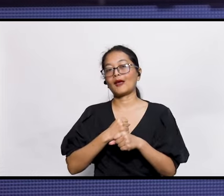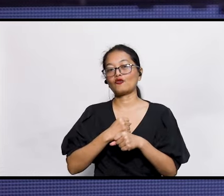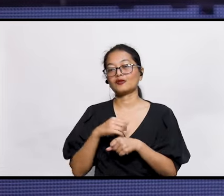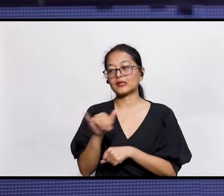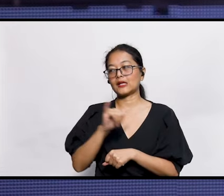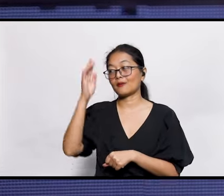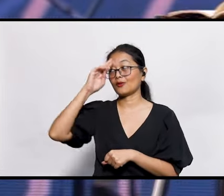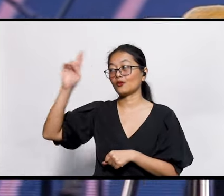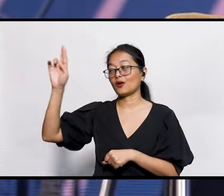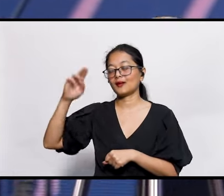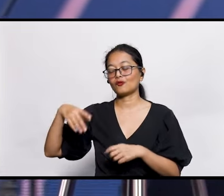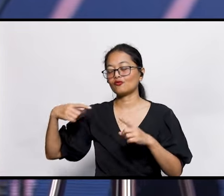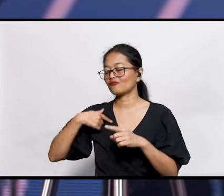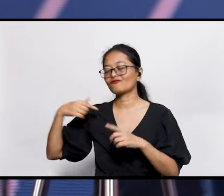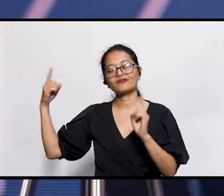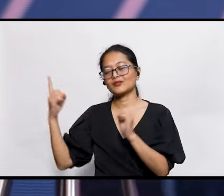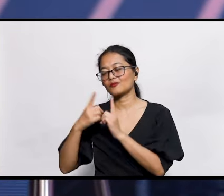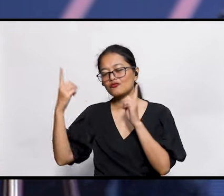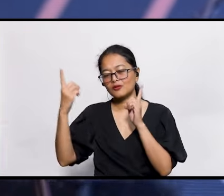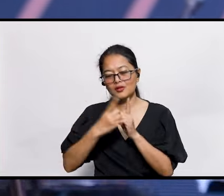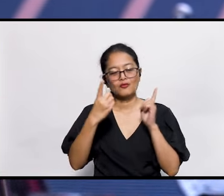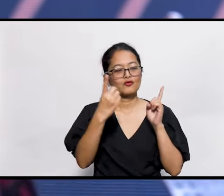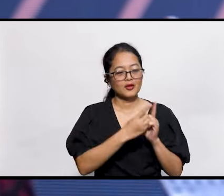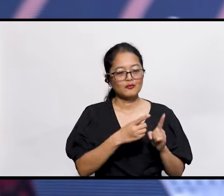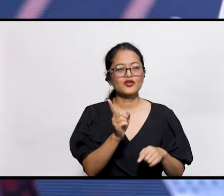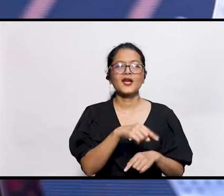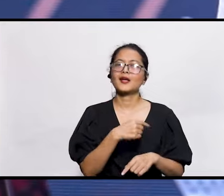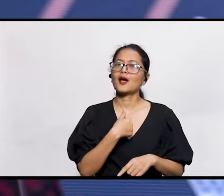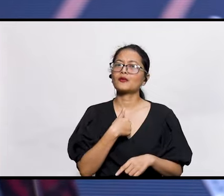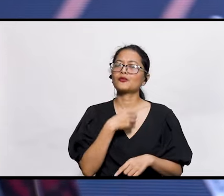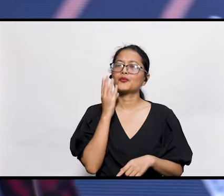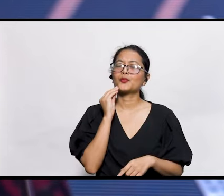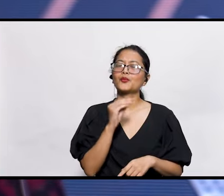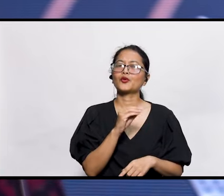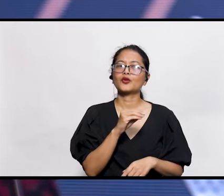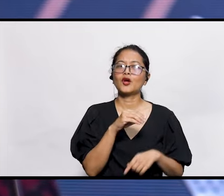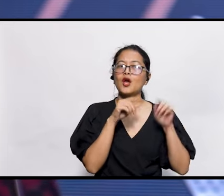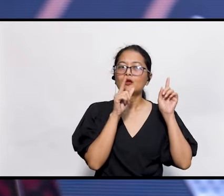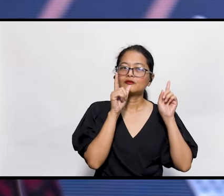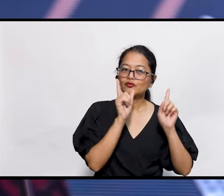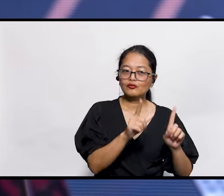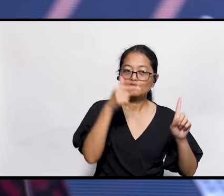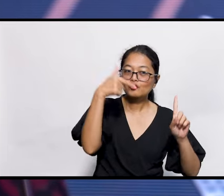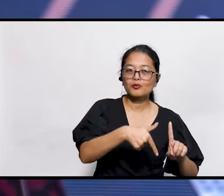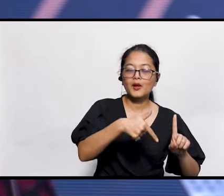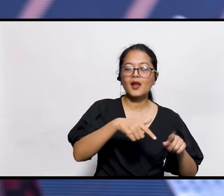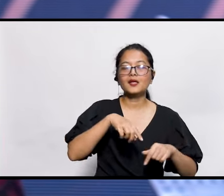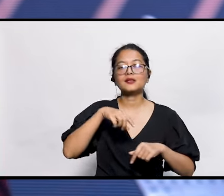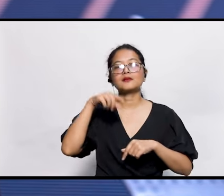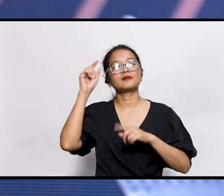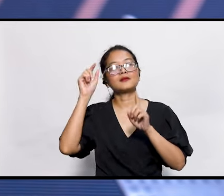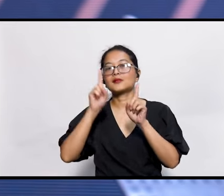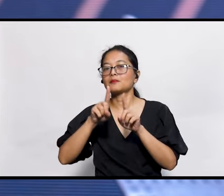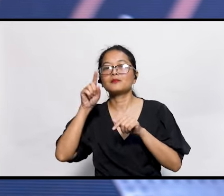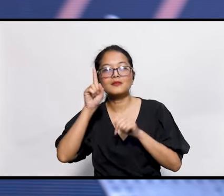after encounter after encounter sejak Saya umur 17 sejak Saya umur 19 sejak Saya umur 30